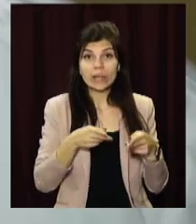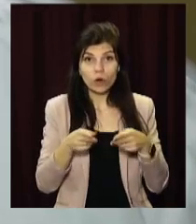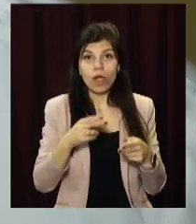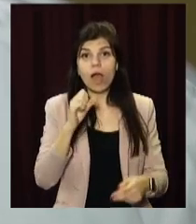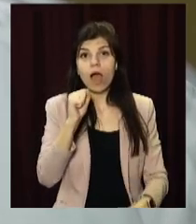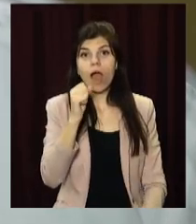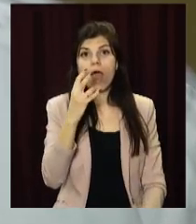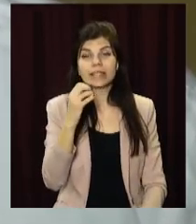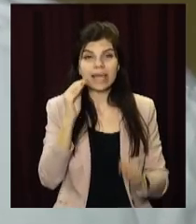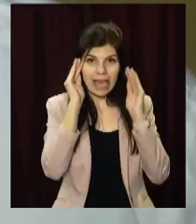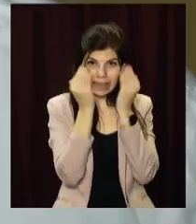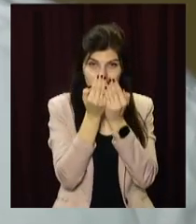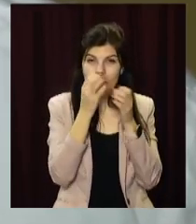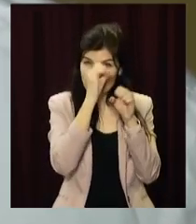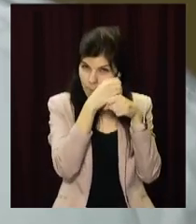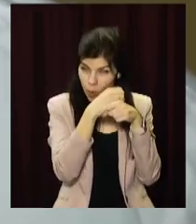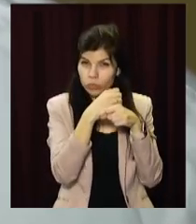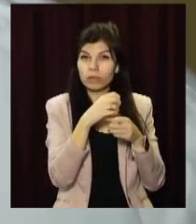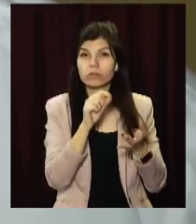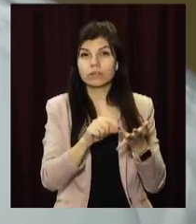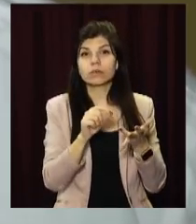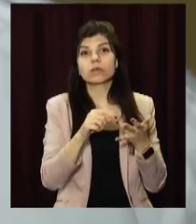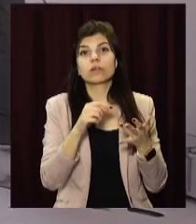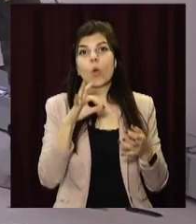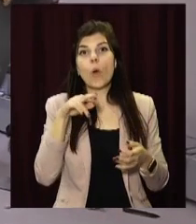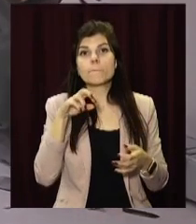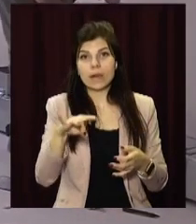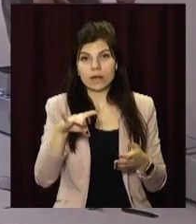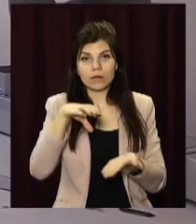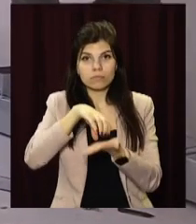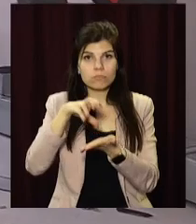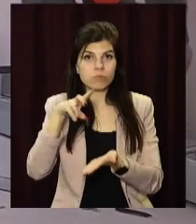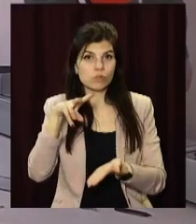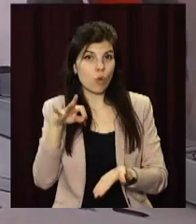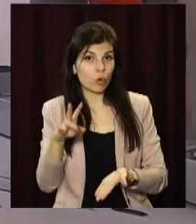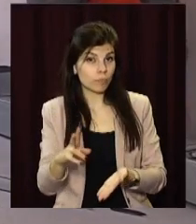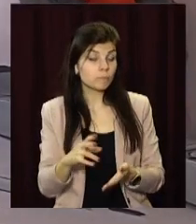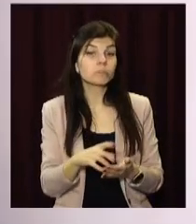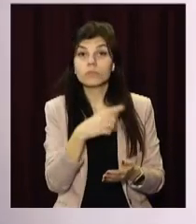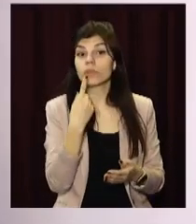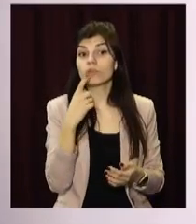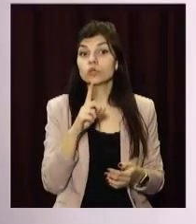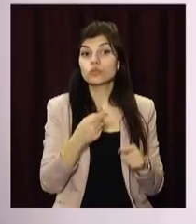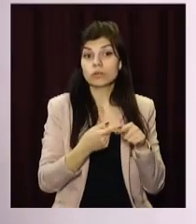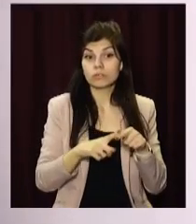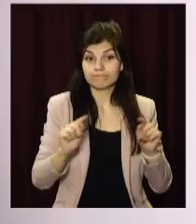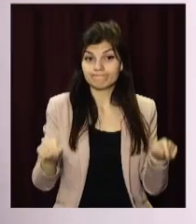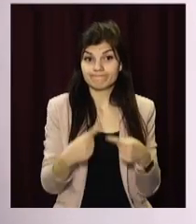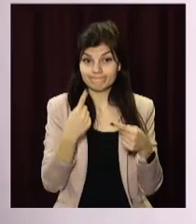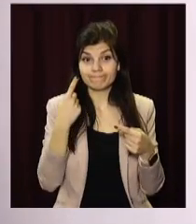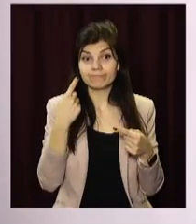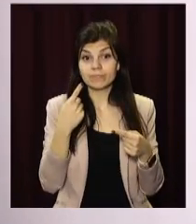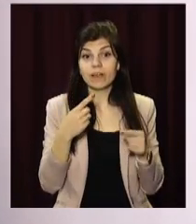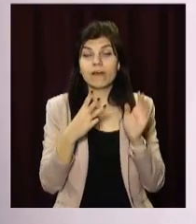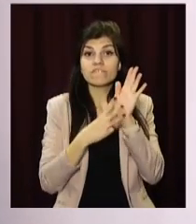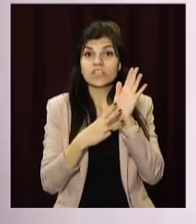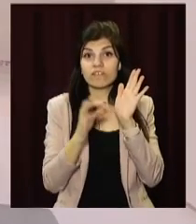хірургії, анестезіології, реанімації, лабораторії і оперблоків. У міськраді Кам'янського кажуть, за умовами співпраці на реалізацію